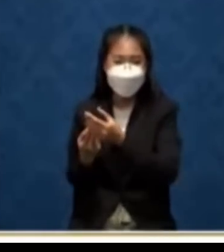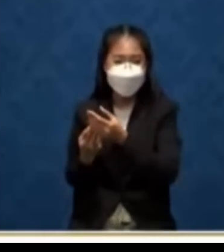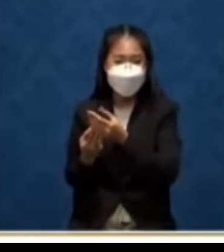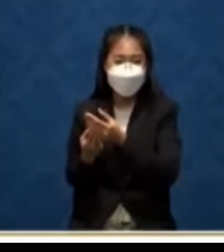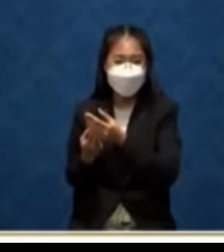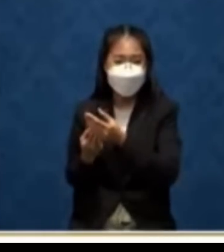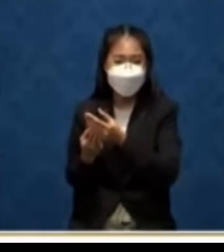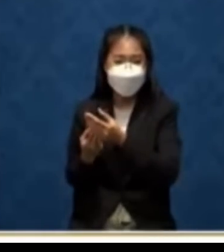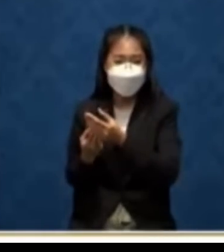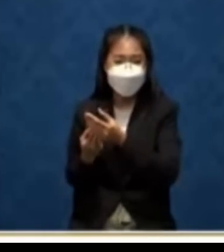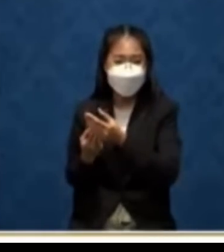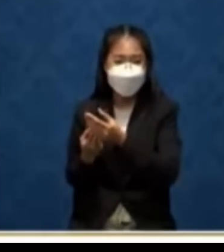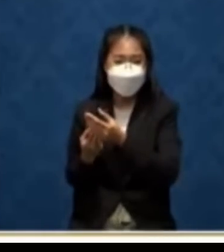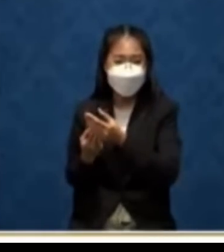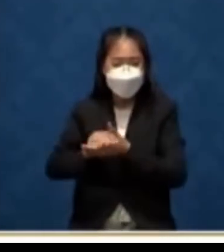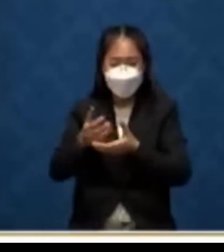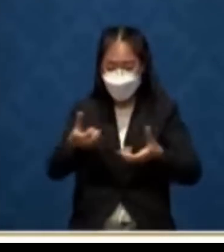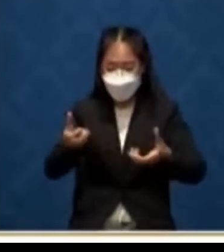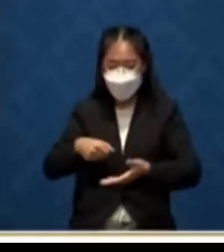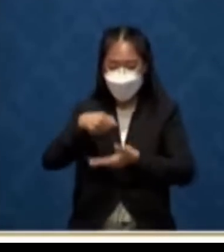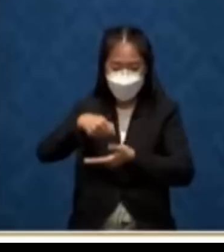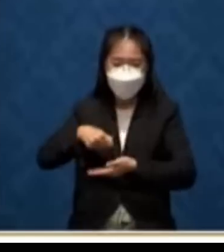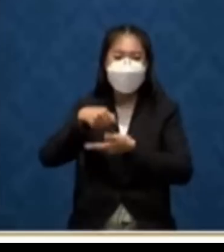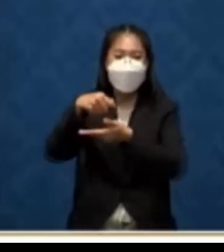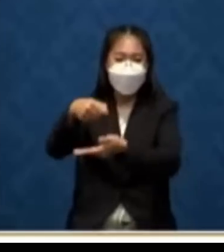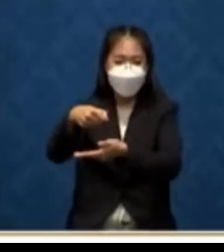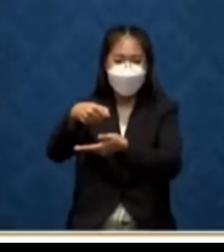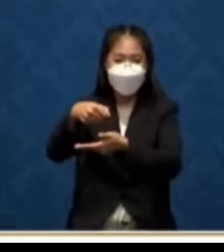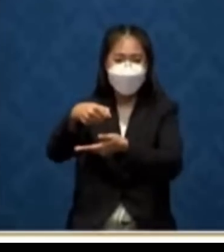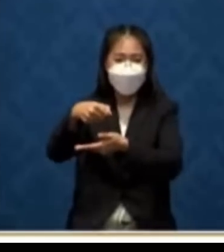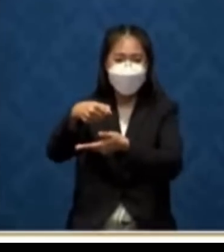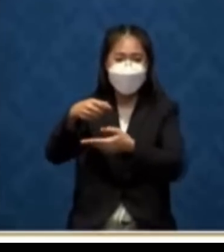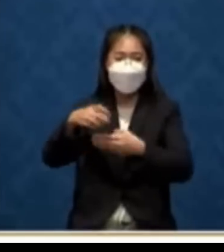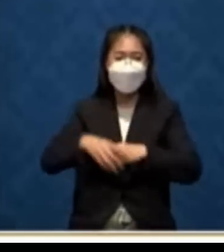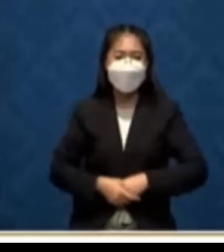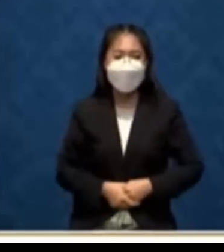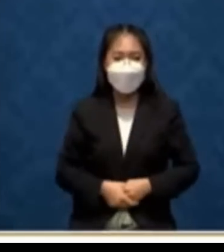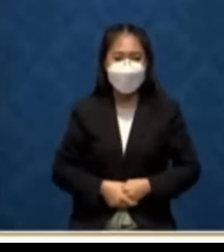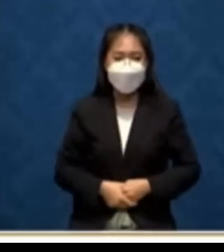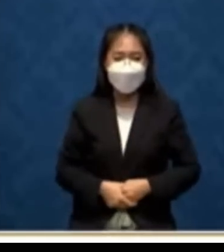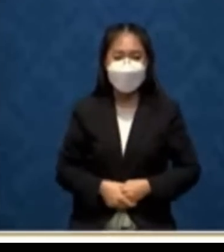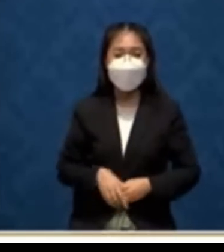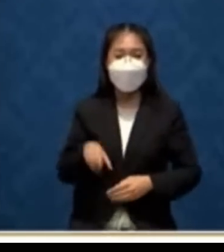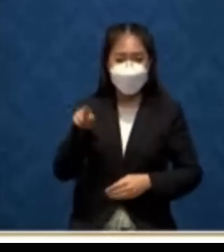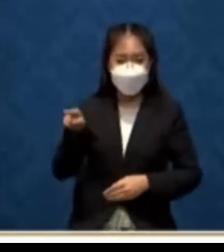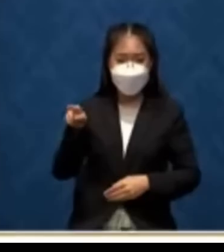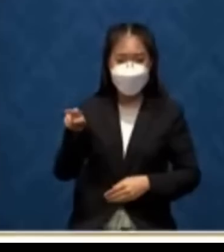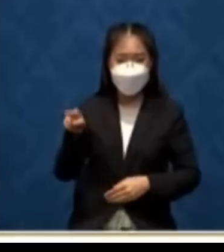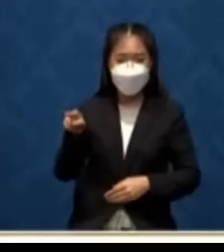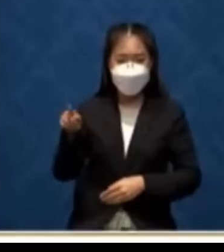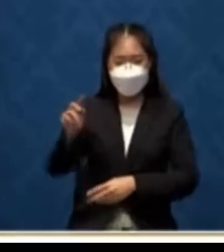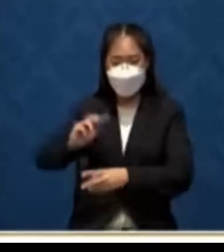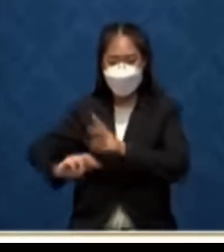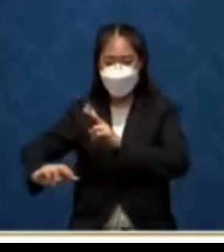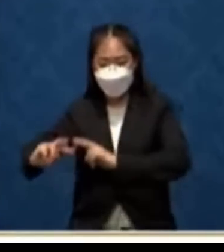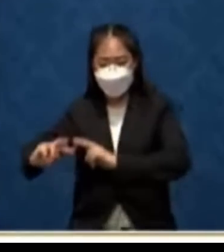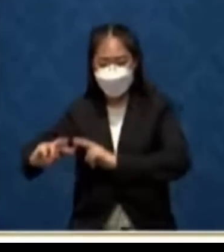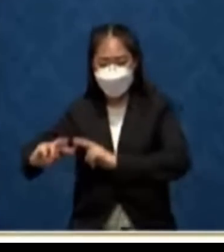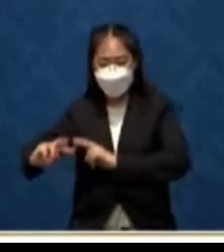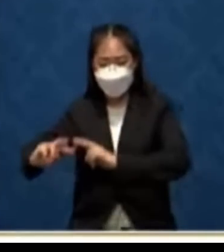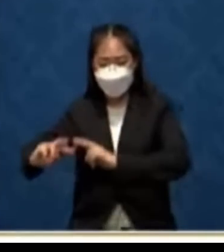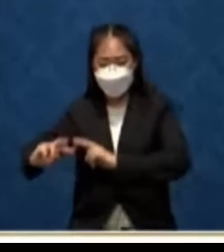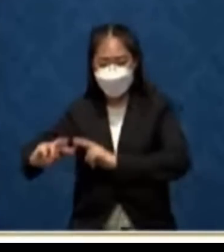และไม่ใช่แค่กับตู้ฮาวครับคุณธรรมนัสเนี่ย ยังเลี้ยงจีนเทาไว้อีกหลายค